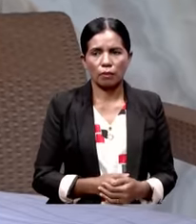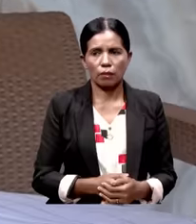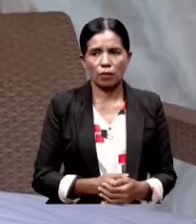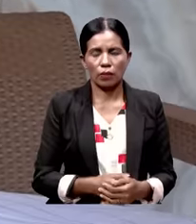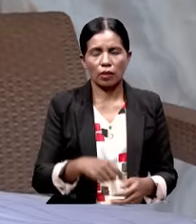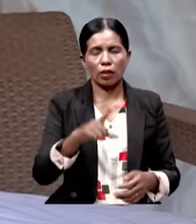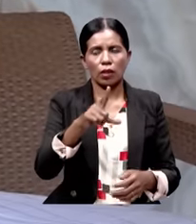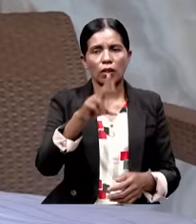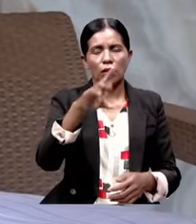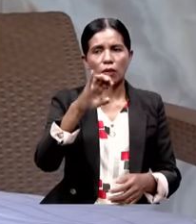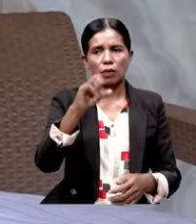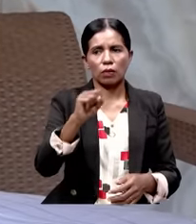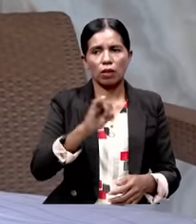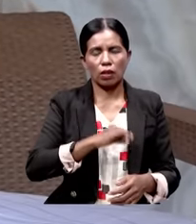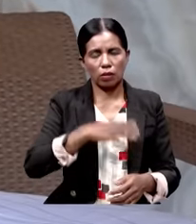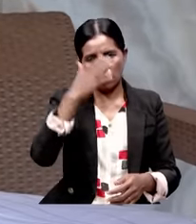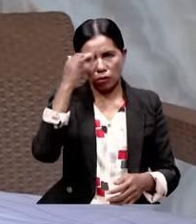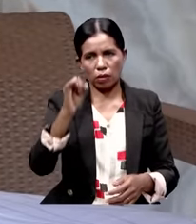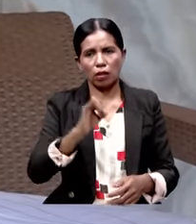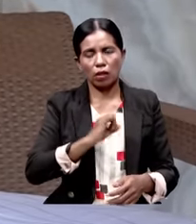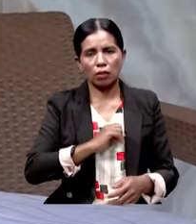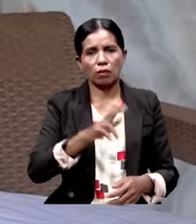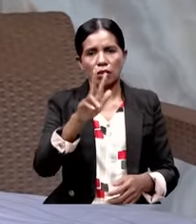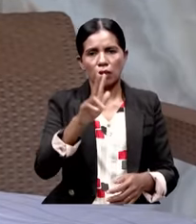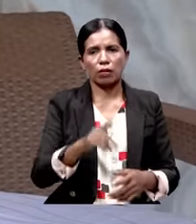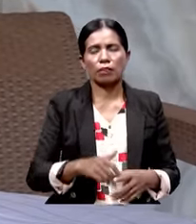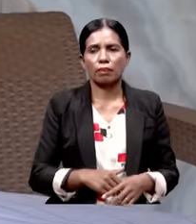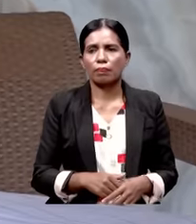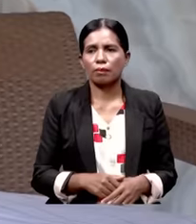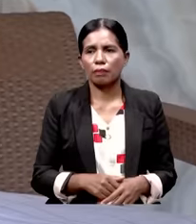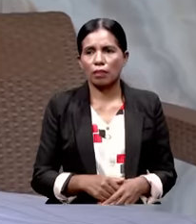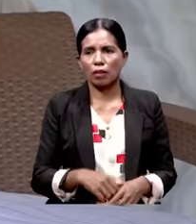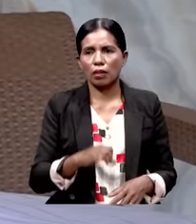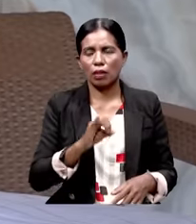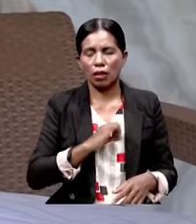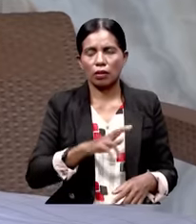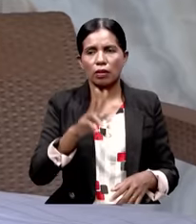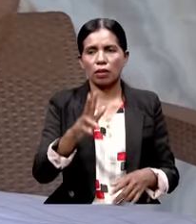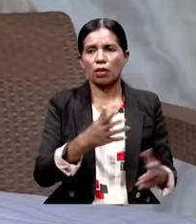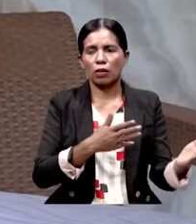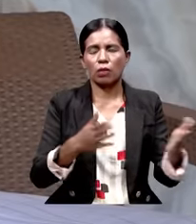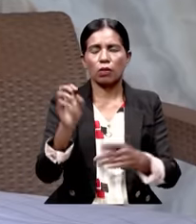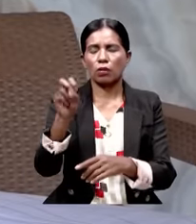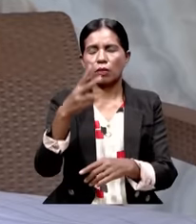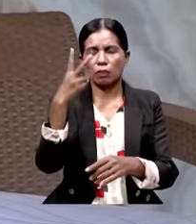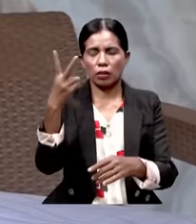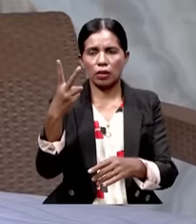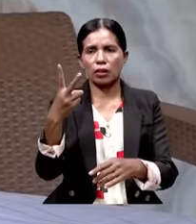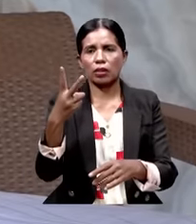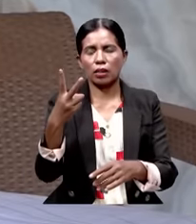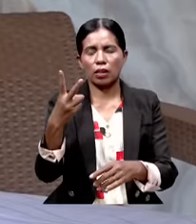Luis Roberto Macane ira nem hau halu ante ana to hau ke tiga hau ke tiga iku sri luari dua bala sri bu bana imor nem hau